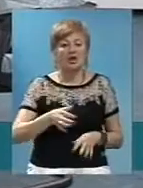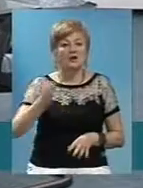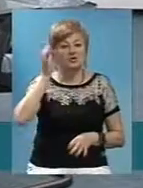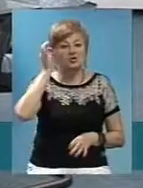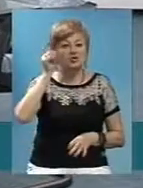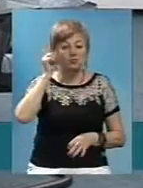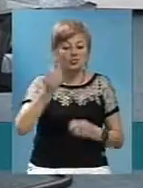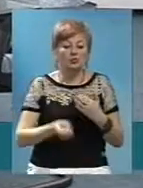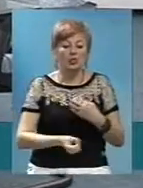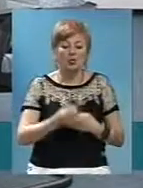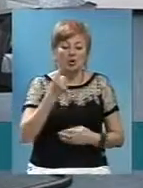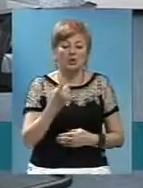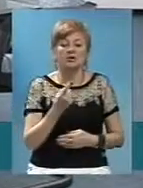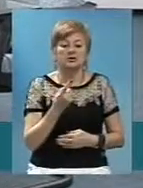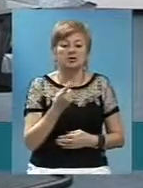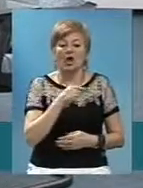самої Російської імперії.